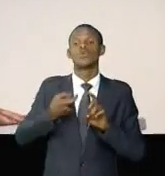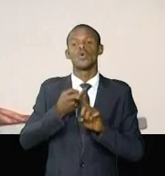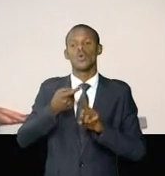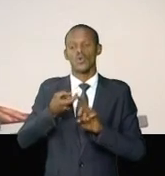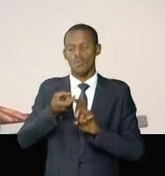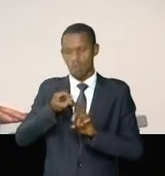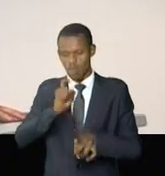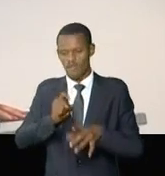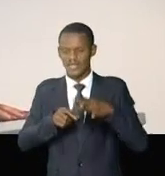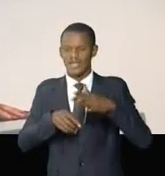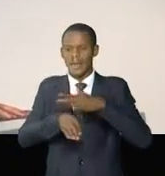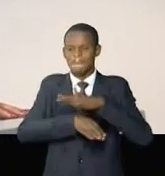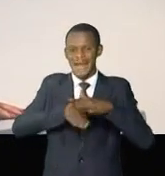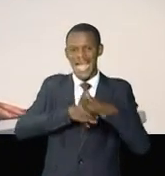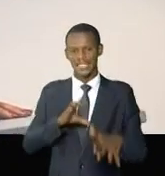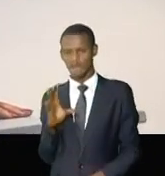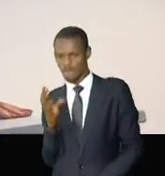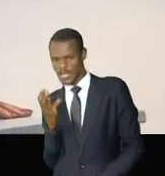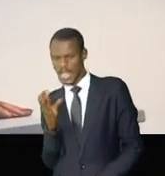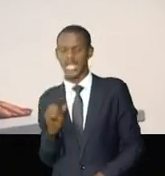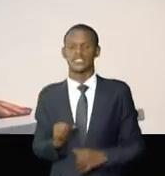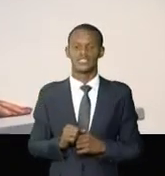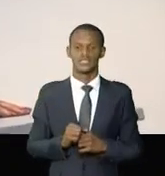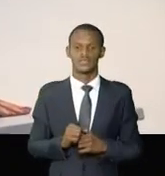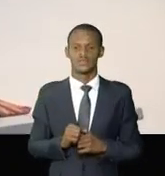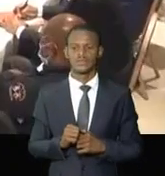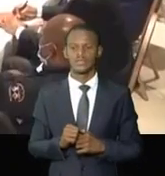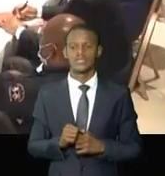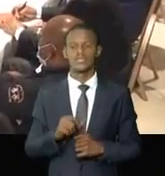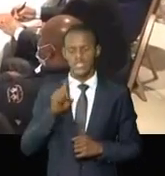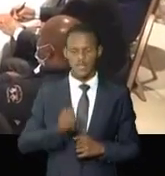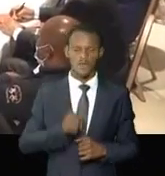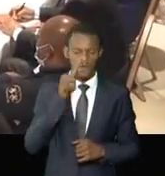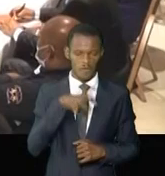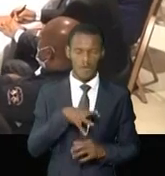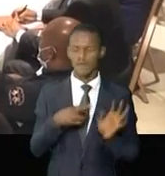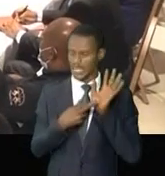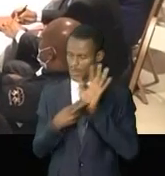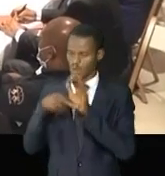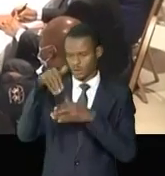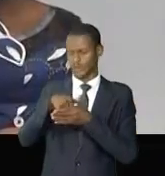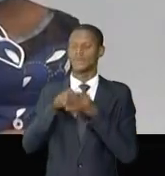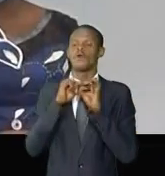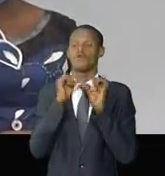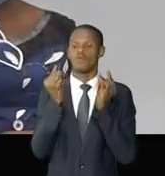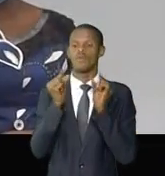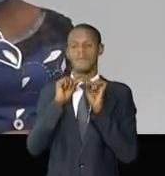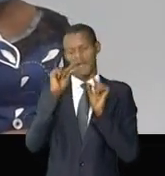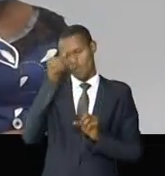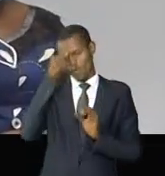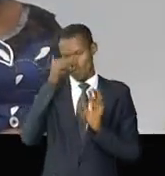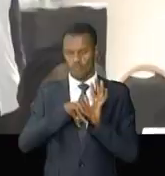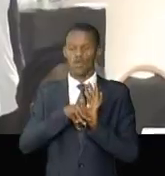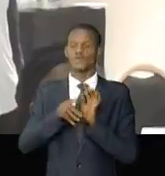être représentée à grand nombre. Eu égard à l'intérêt que suscitent ces sujets, les